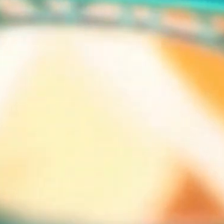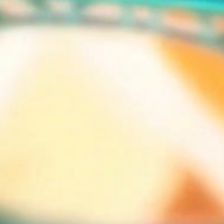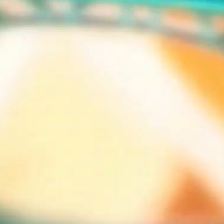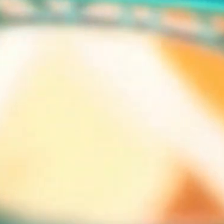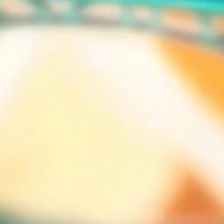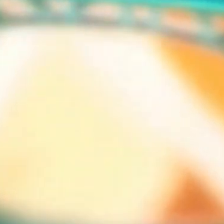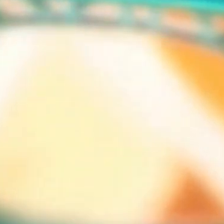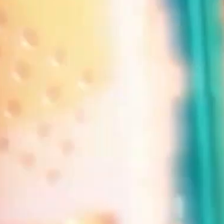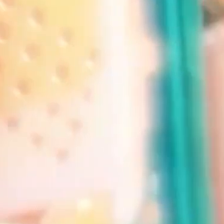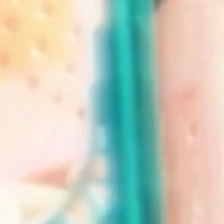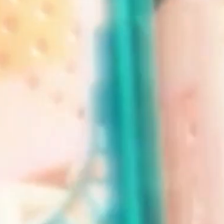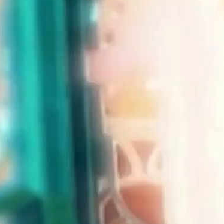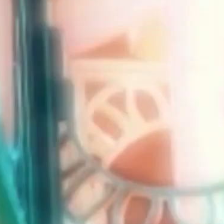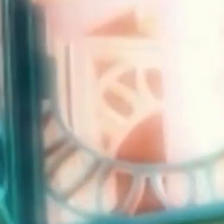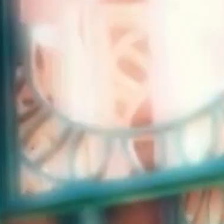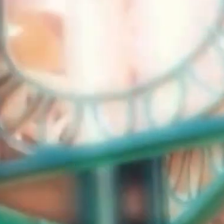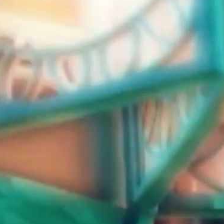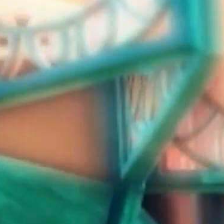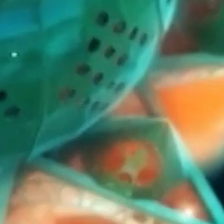رمضان،